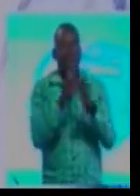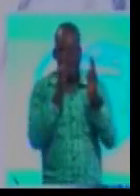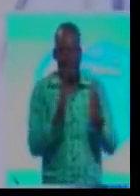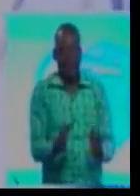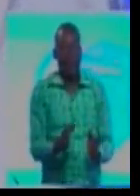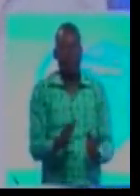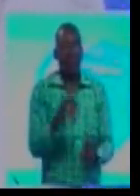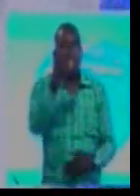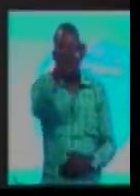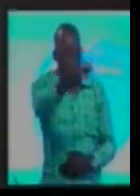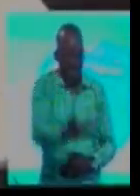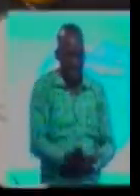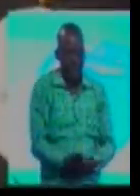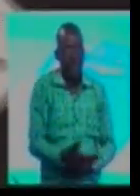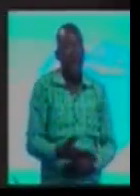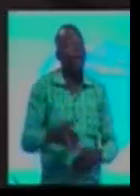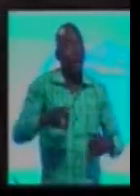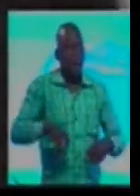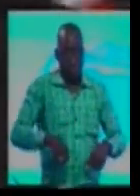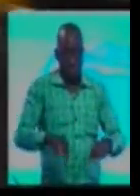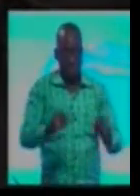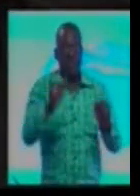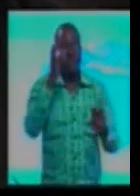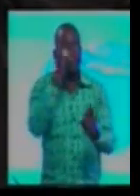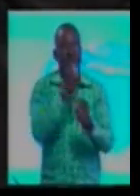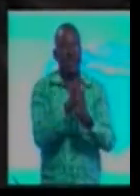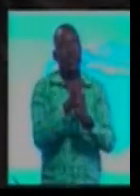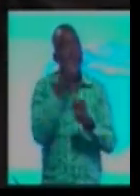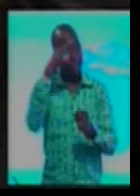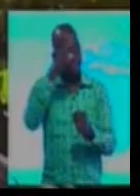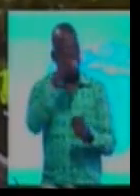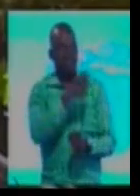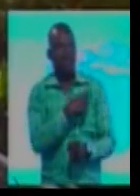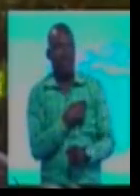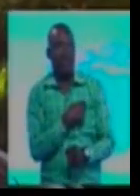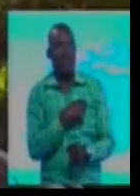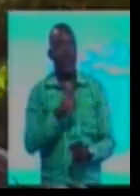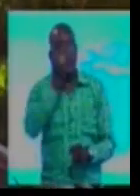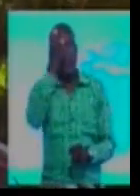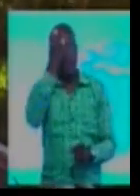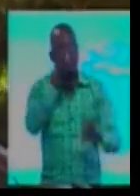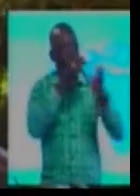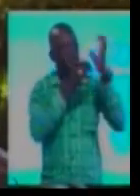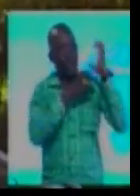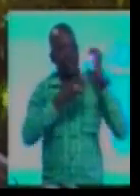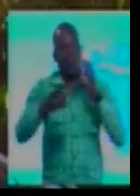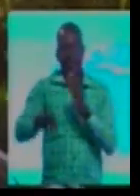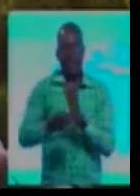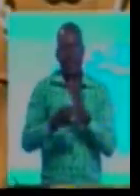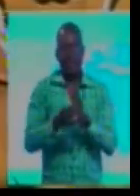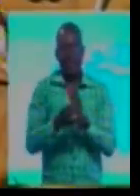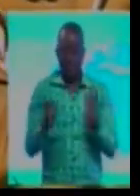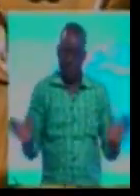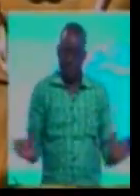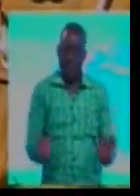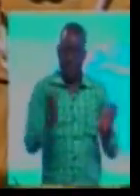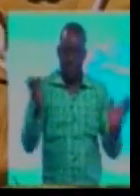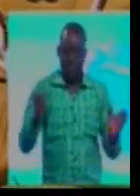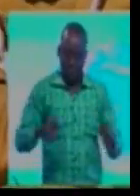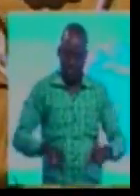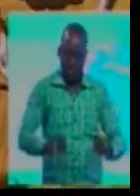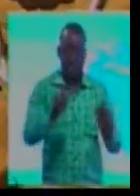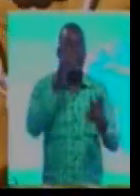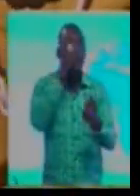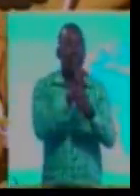les récipiendaires à arborer avec fierté leur médaille, le ministre en charge de l'économie les exhorte à la persévérance